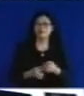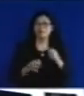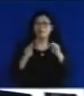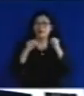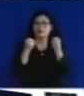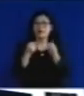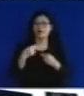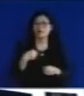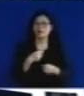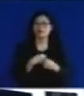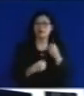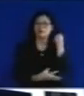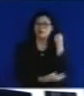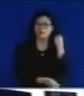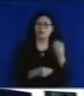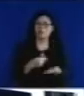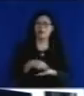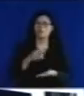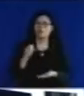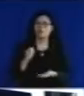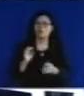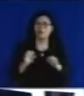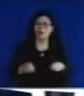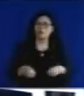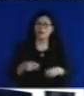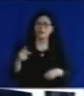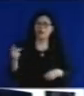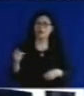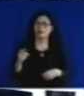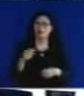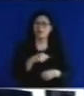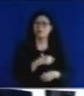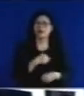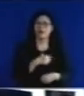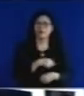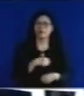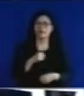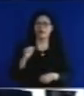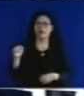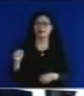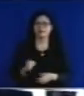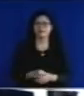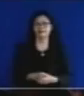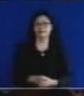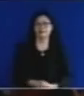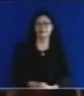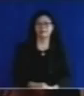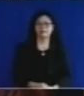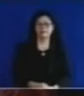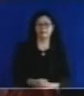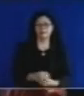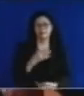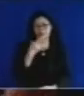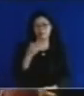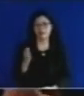masyarakat kita yang miskin pun mampu mendapatkan perhatian. Bapak Ibu, saya akan sampaikan. Ya, terima kasih Ibu,